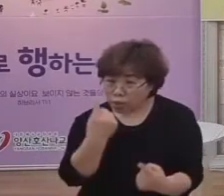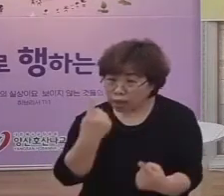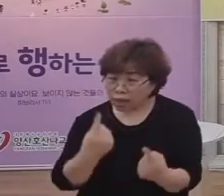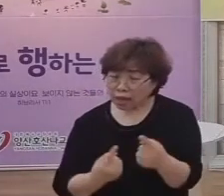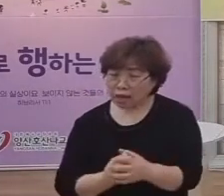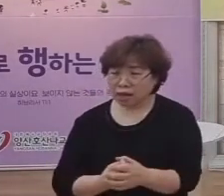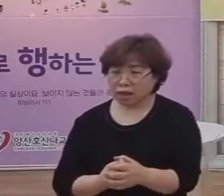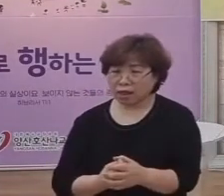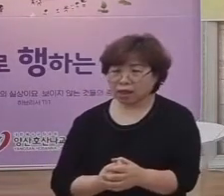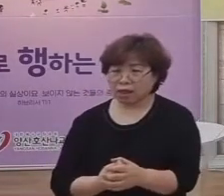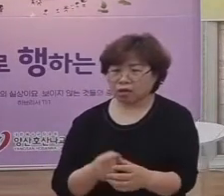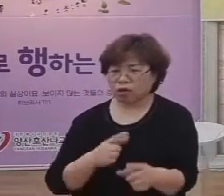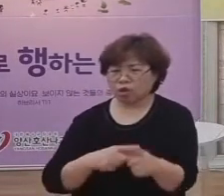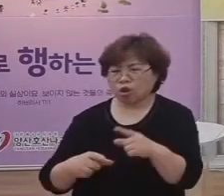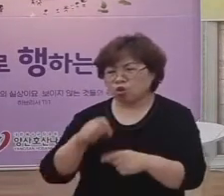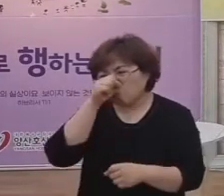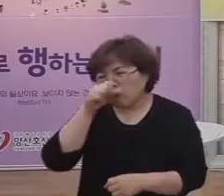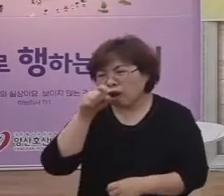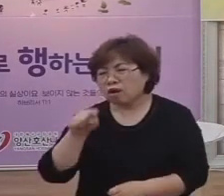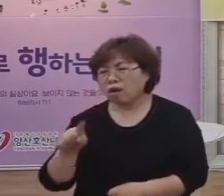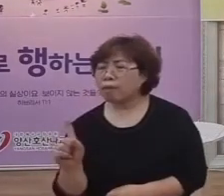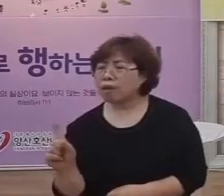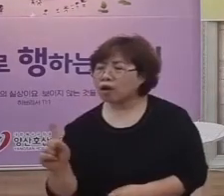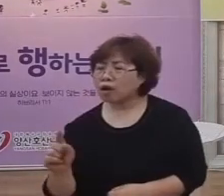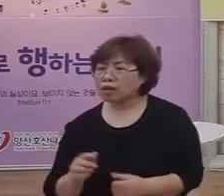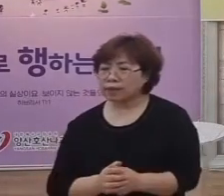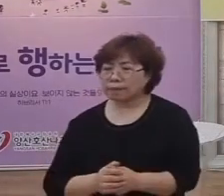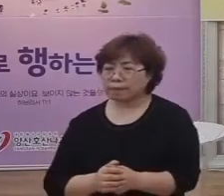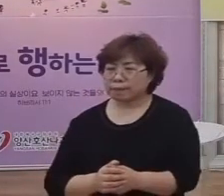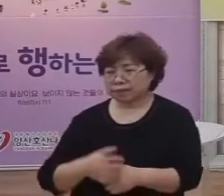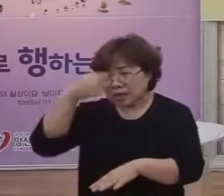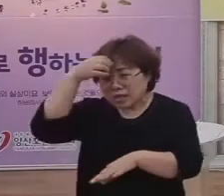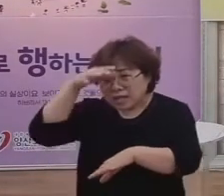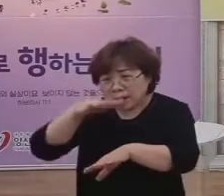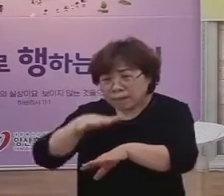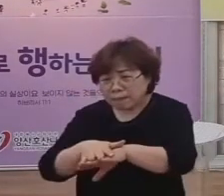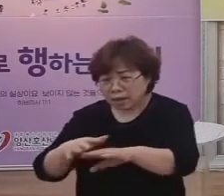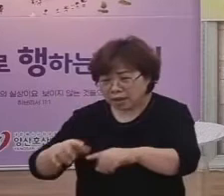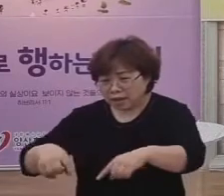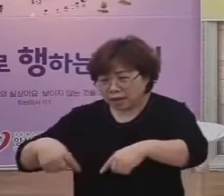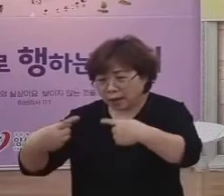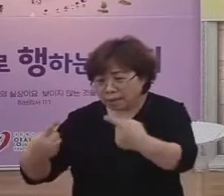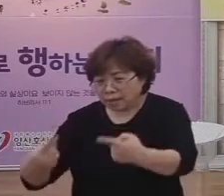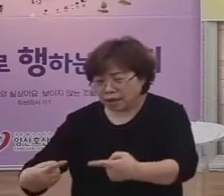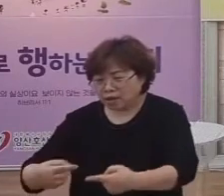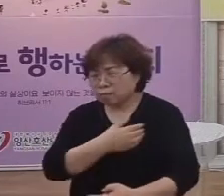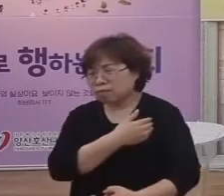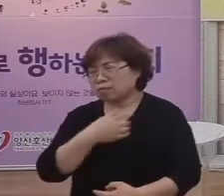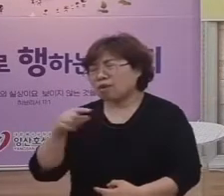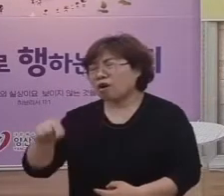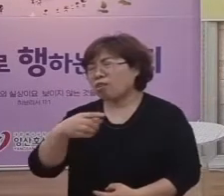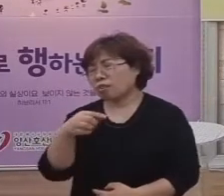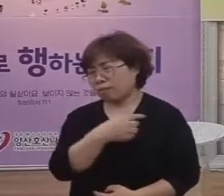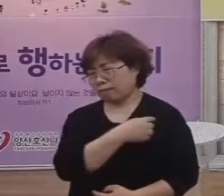우리가 뭘 좋아하냐면은 그저 집회에 참석하는 것으로 만족하는